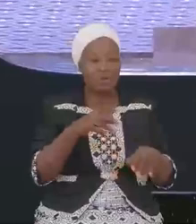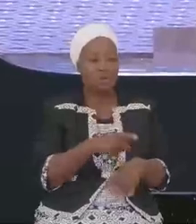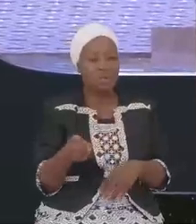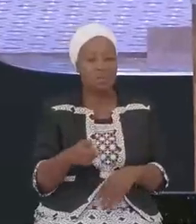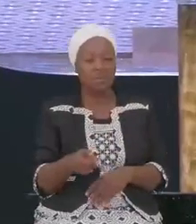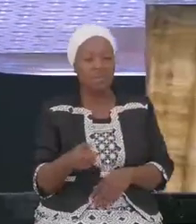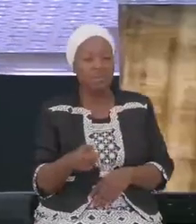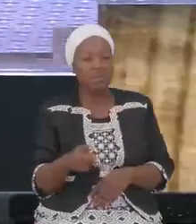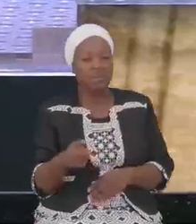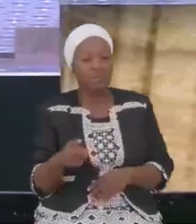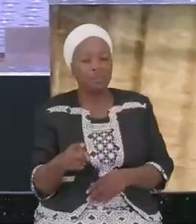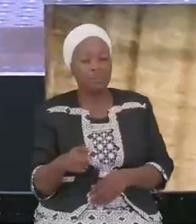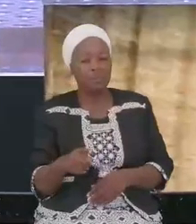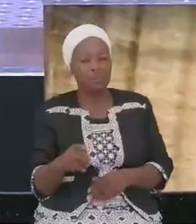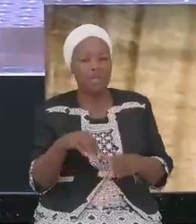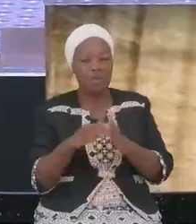Nous allons à Luc.